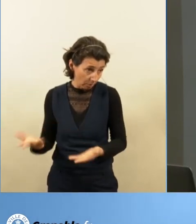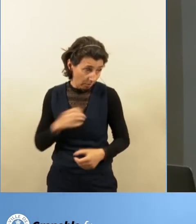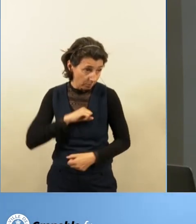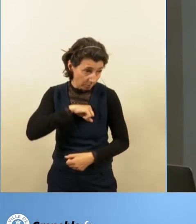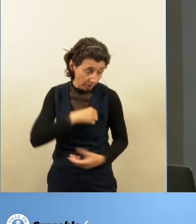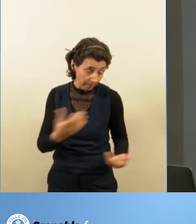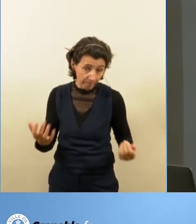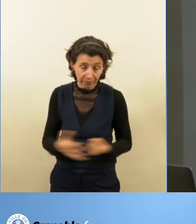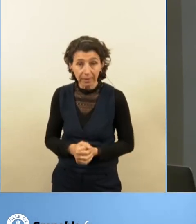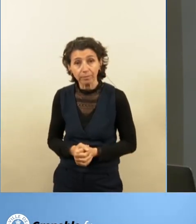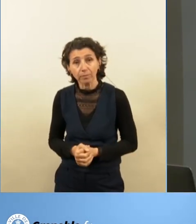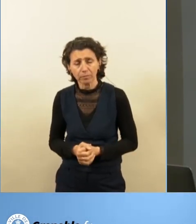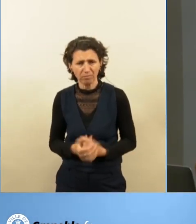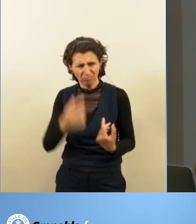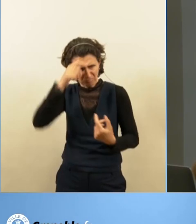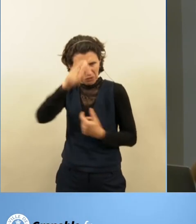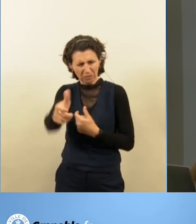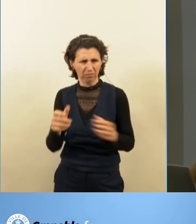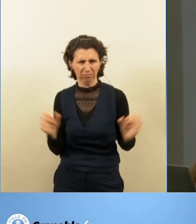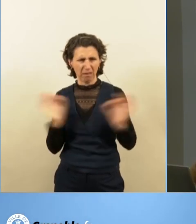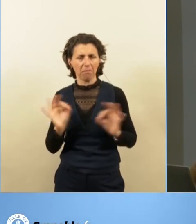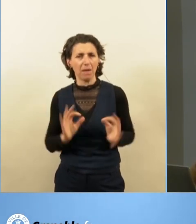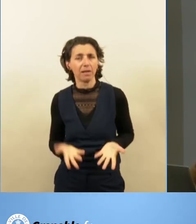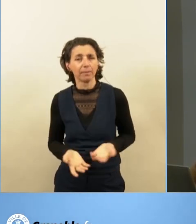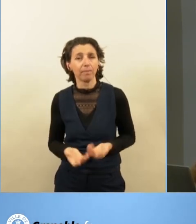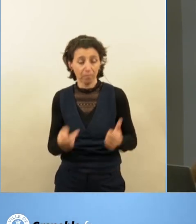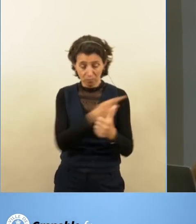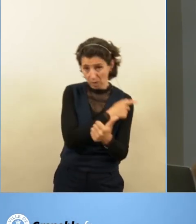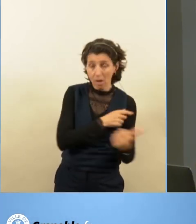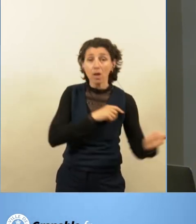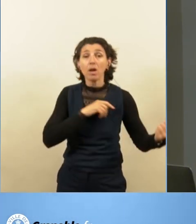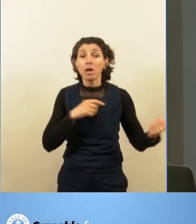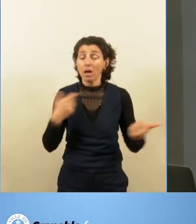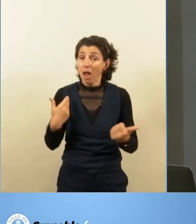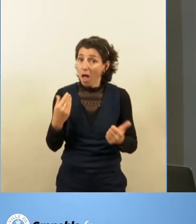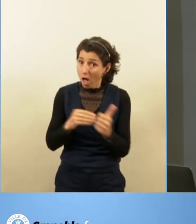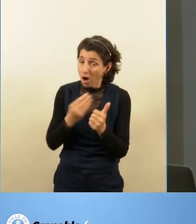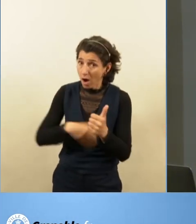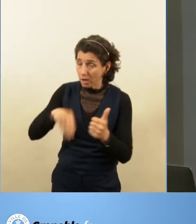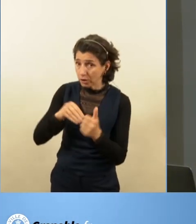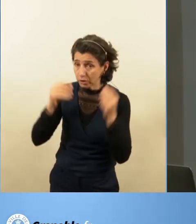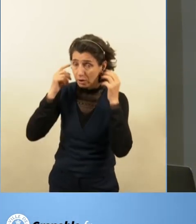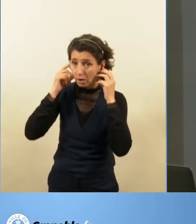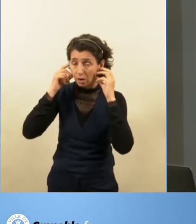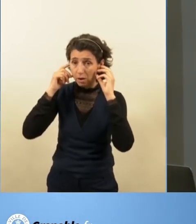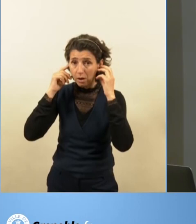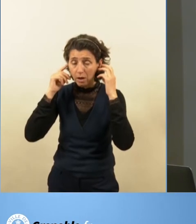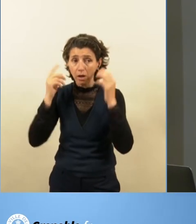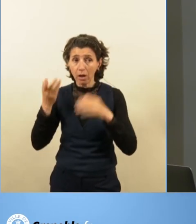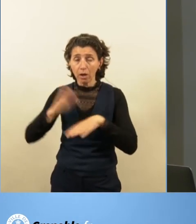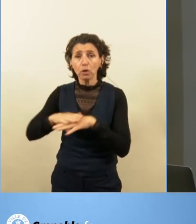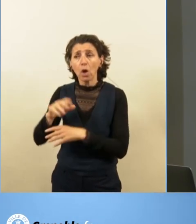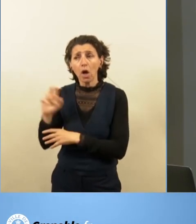et c'est loin d'être la seule incohérence évoqué à l'instant même d'un point de vue strictement écologique cette mesure est